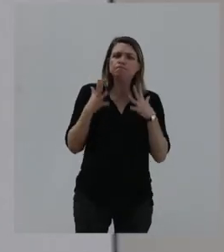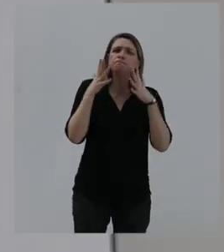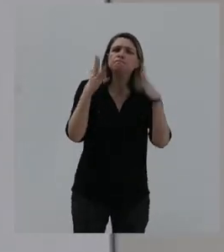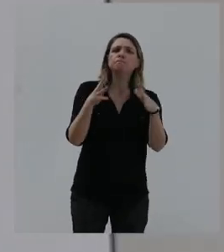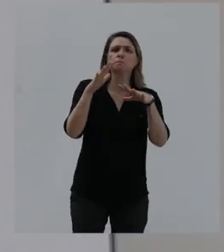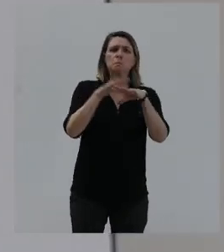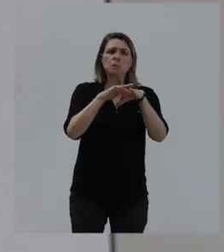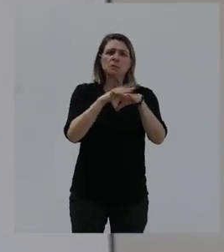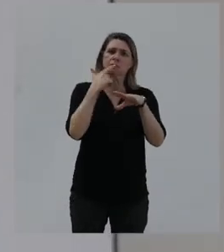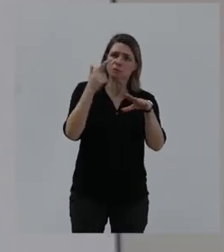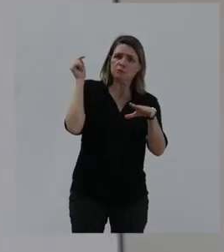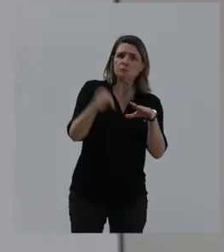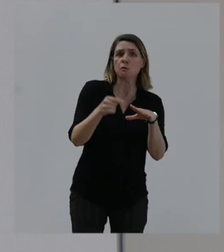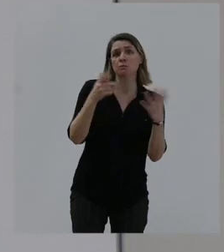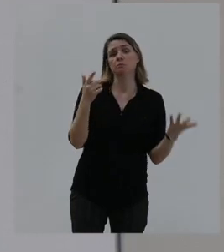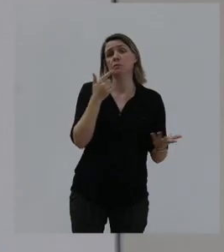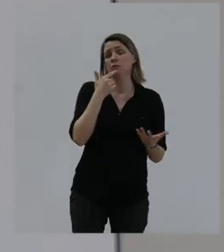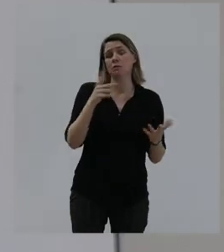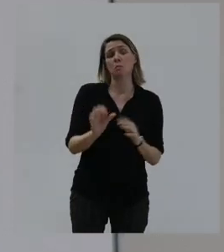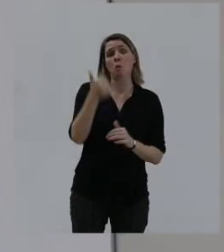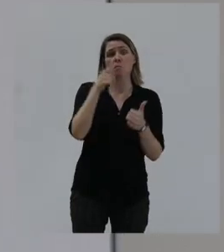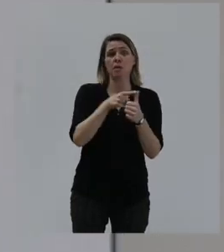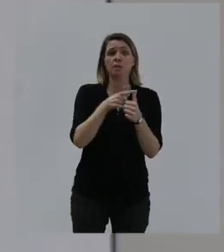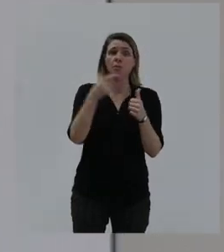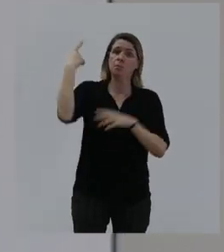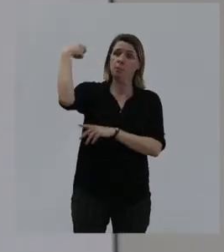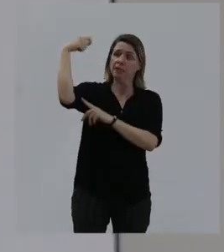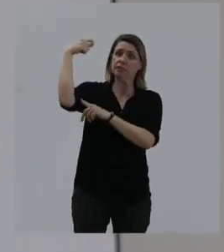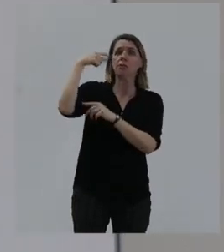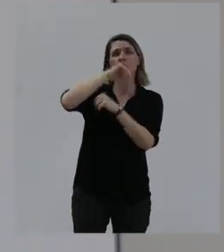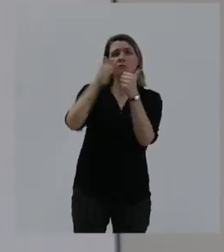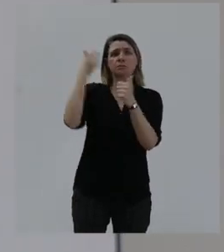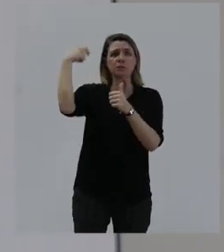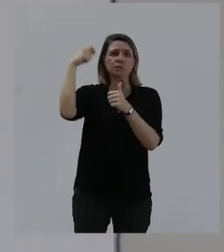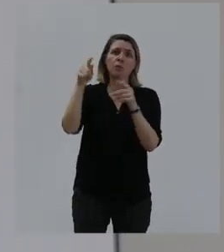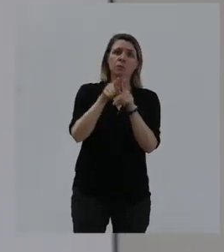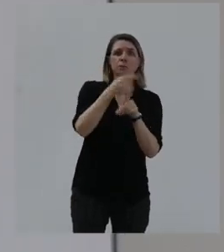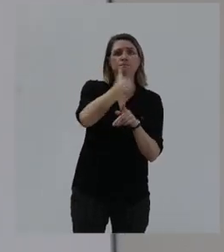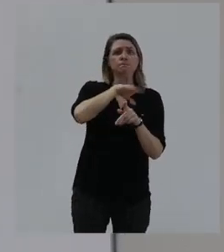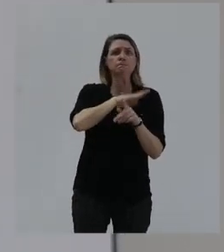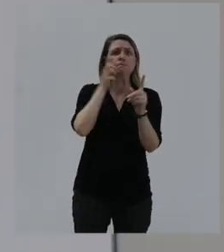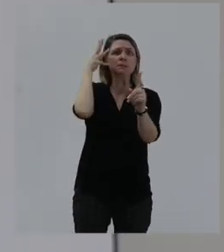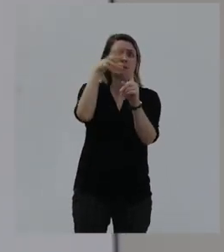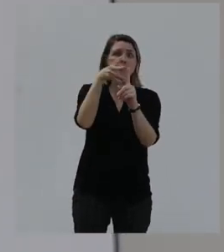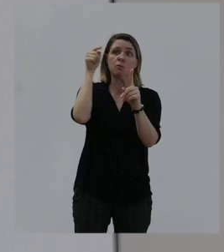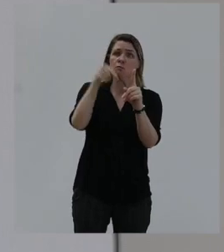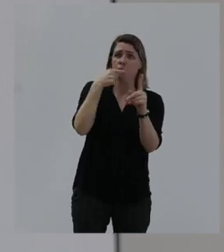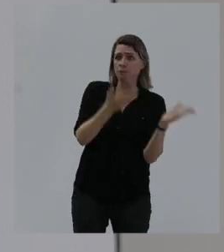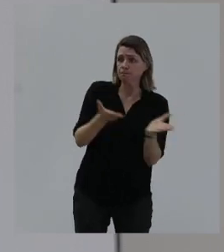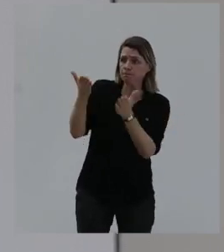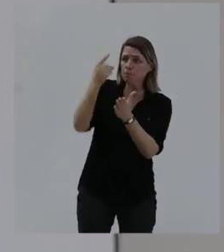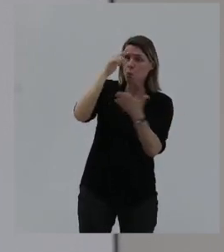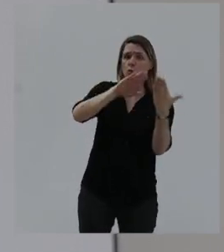puisse répondre à ces enjeux. Ceci implique d'abord que le président, ses vice-présidents et chargés de mission se mettent au service